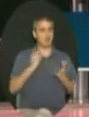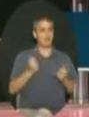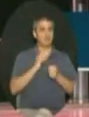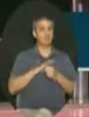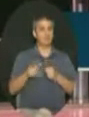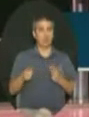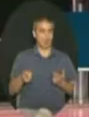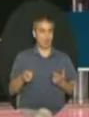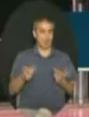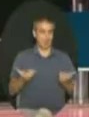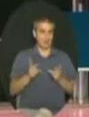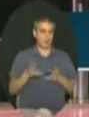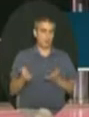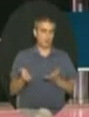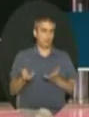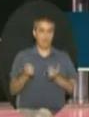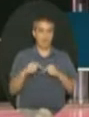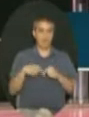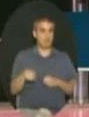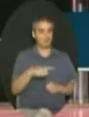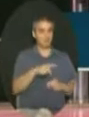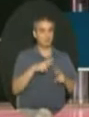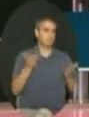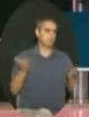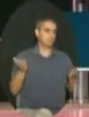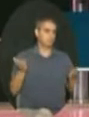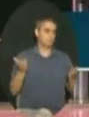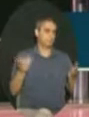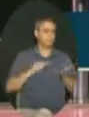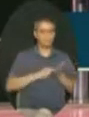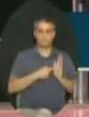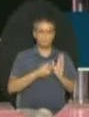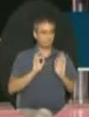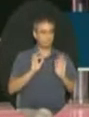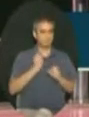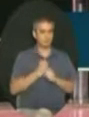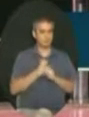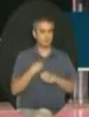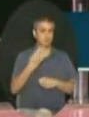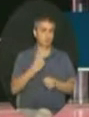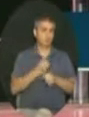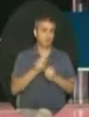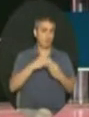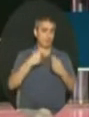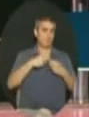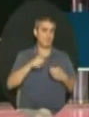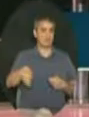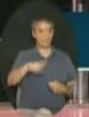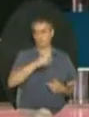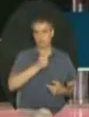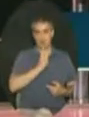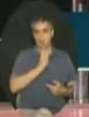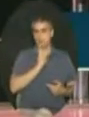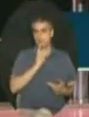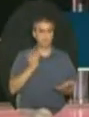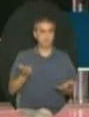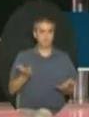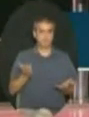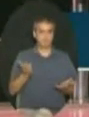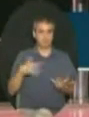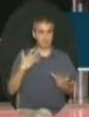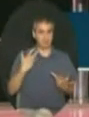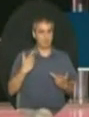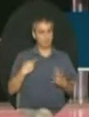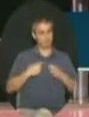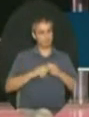ובניצולי שואה בכלים שיש לה. הוועדות הללו נועדו בעצם ליצור ג'ובים לעוד ח"כים שכנראה לא מספיק להם